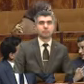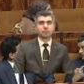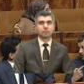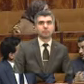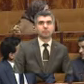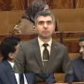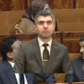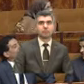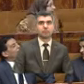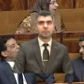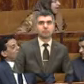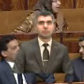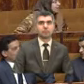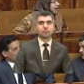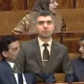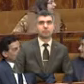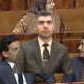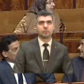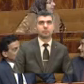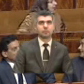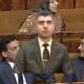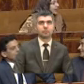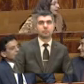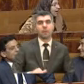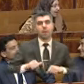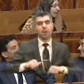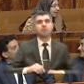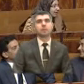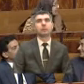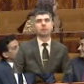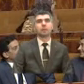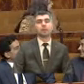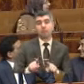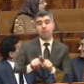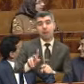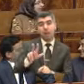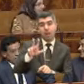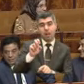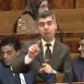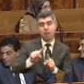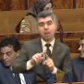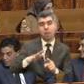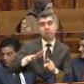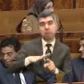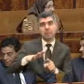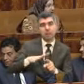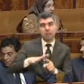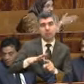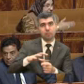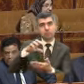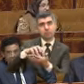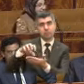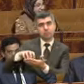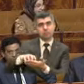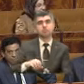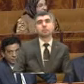أنا أعطيته الكلمة في التعقيب، سمحوا لي. سيد الوزير، علينا أن نعترف بأن العديد من المدن والمدن سيد النواب من فضلكم،